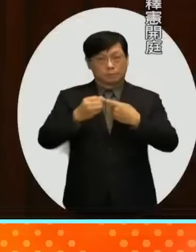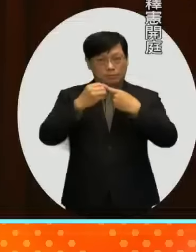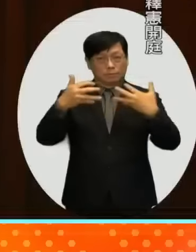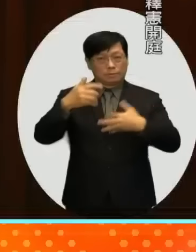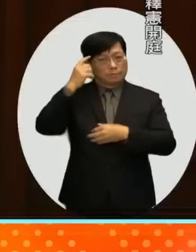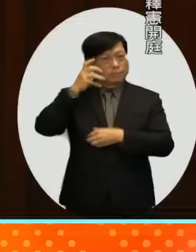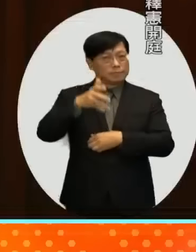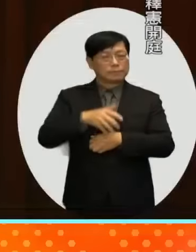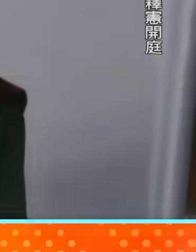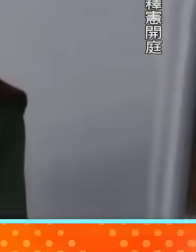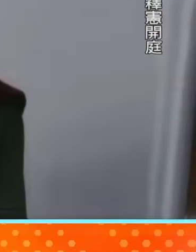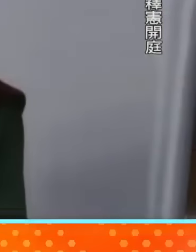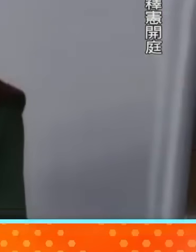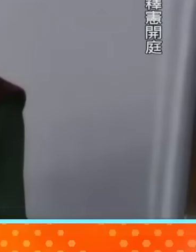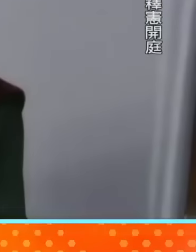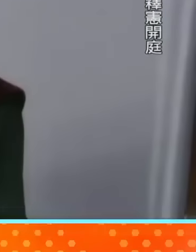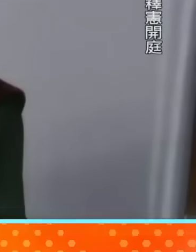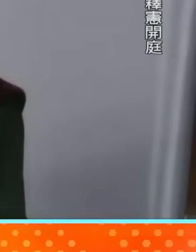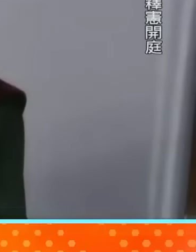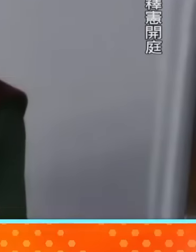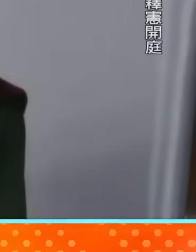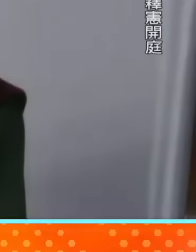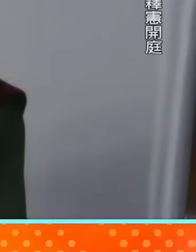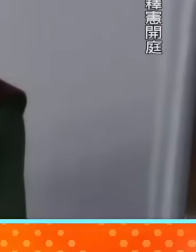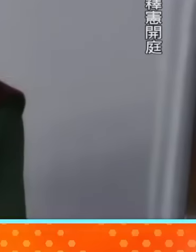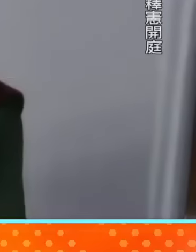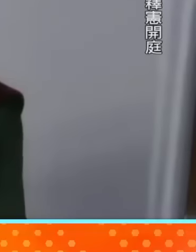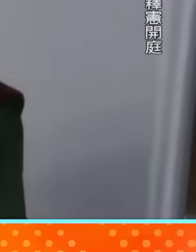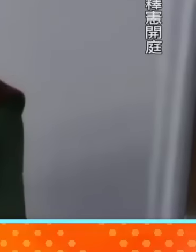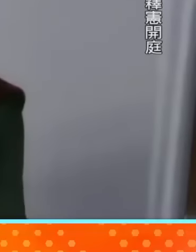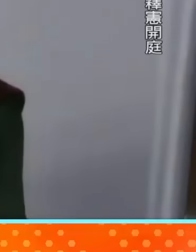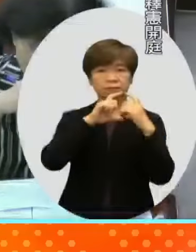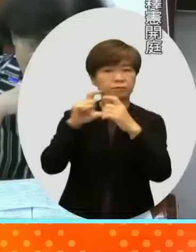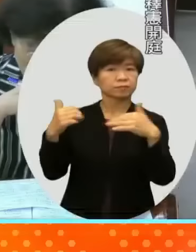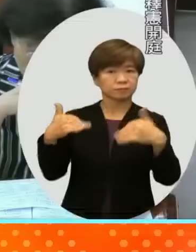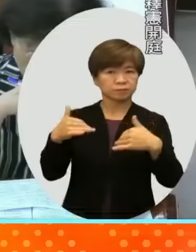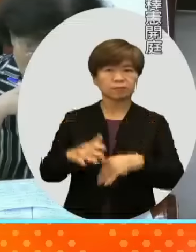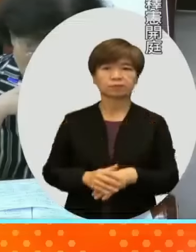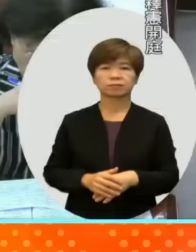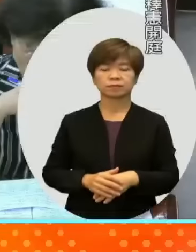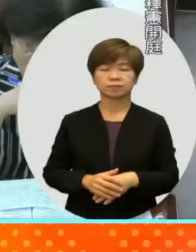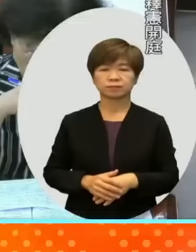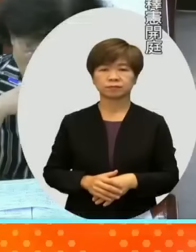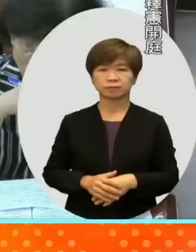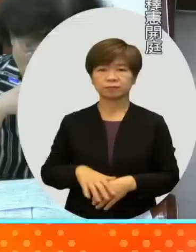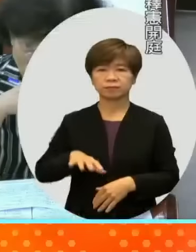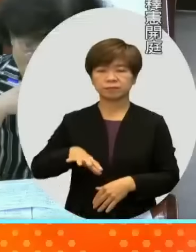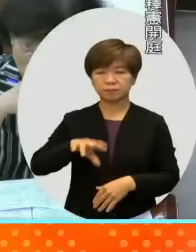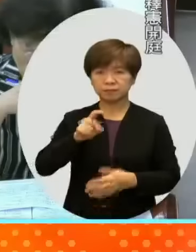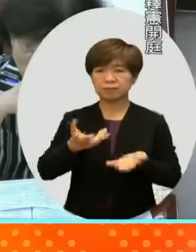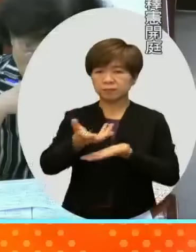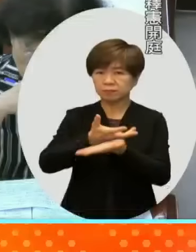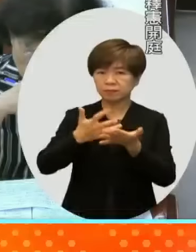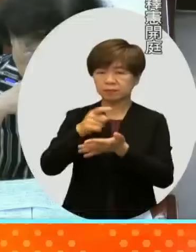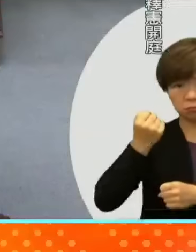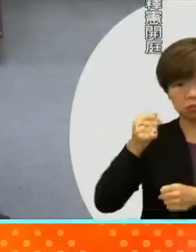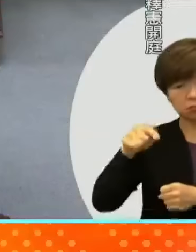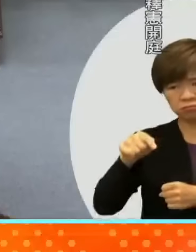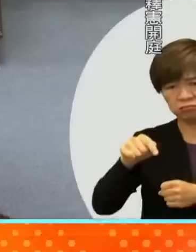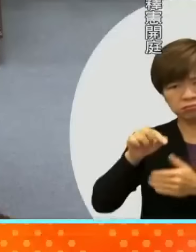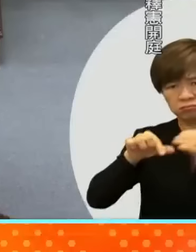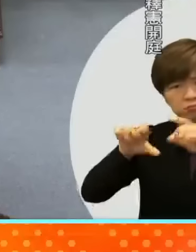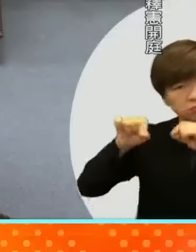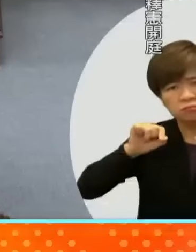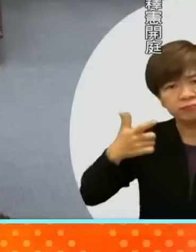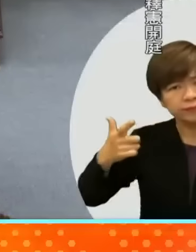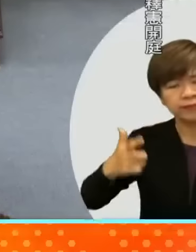下来你就看到那个大法官，我不是等到民进党说什么赖清德说什么，然后吴征说什么，你才知道说啊，大法官应该是